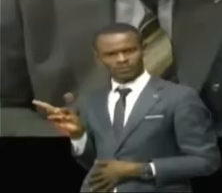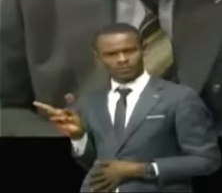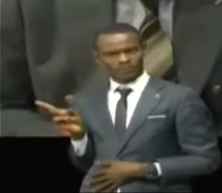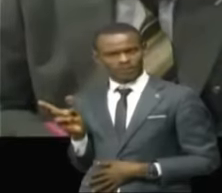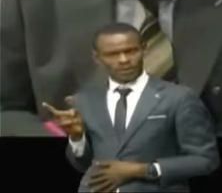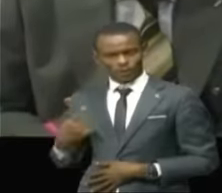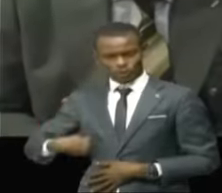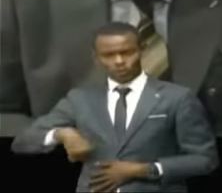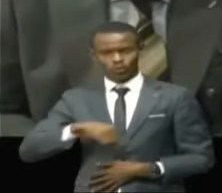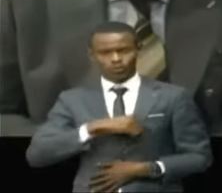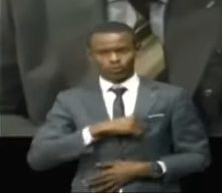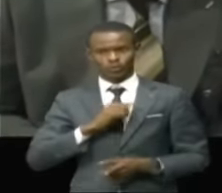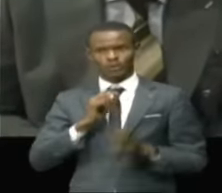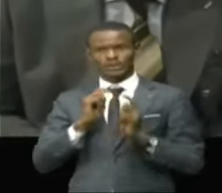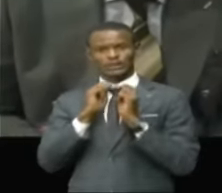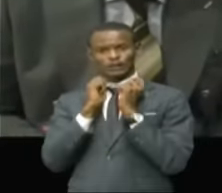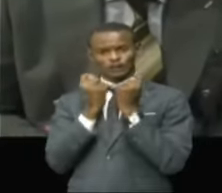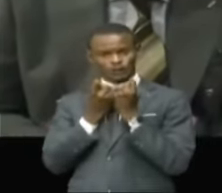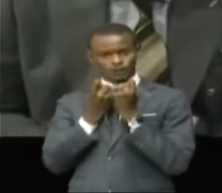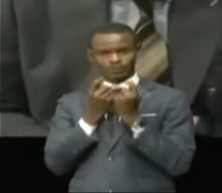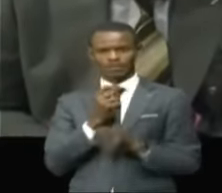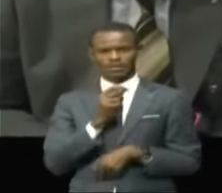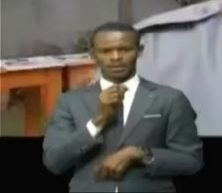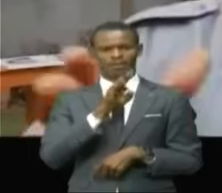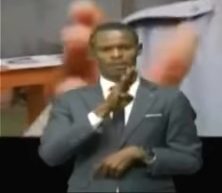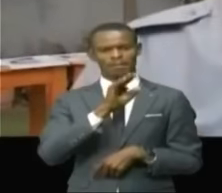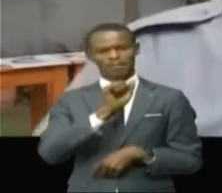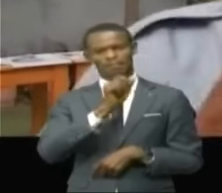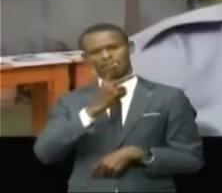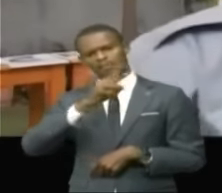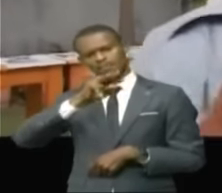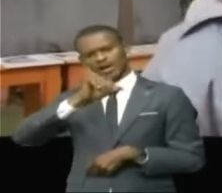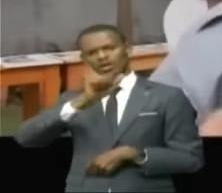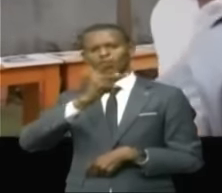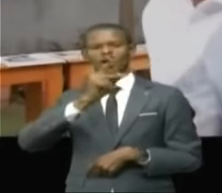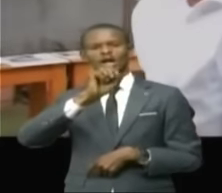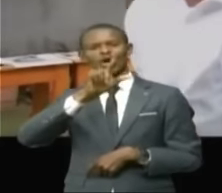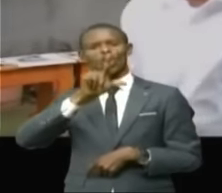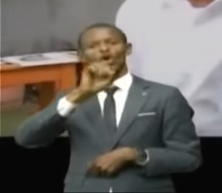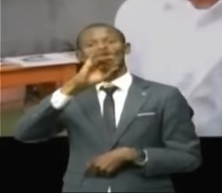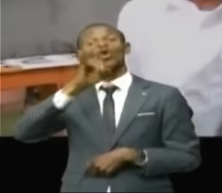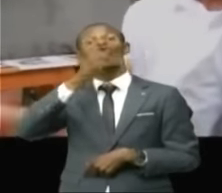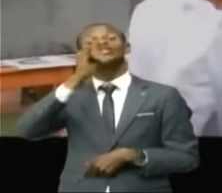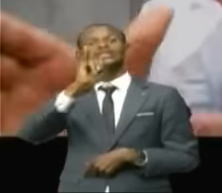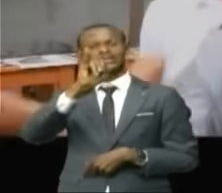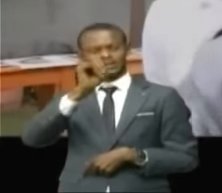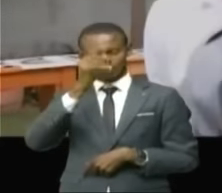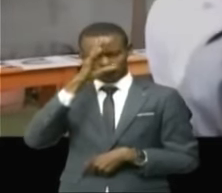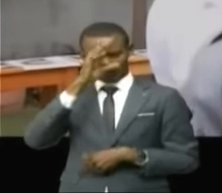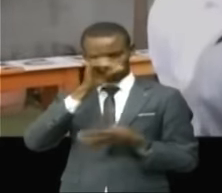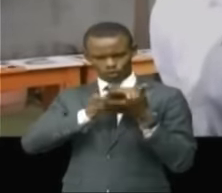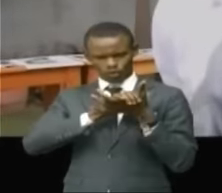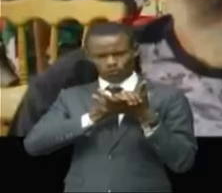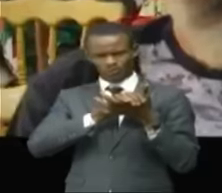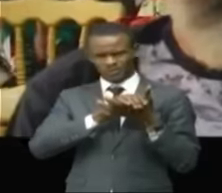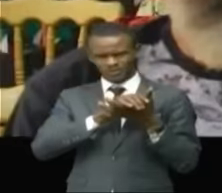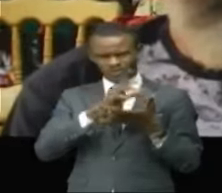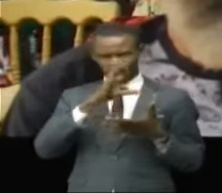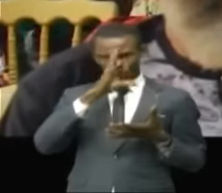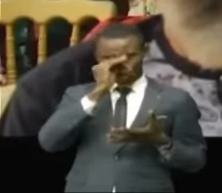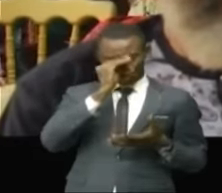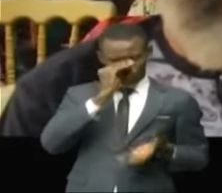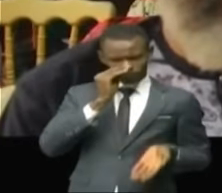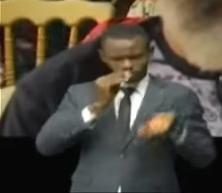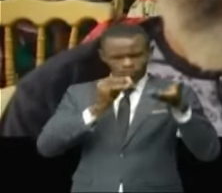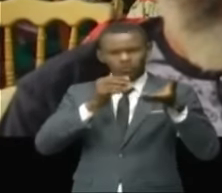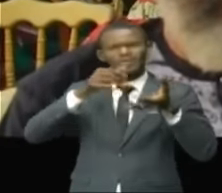coutumes, leur façon de vivre. Les jeunes gens doivent se marier à un âge bien déterminé. Un jeune